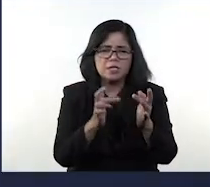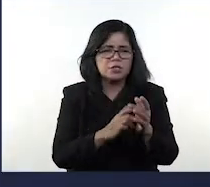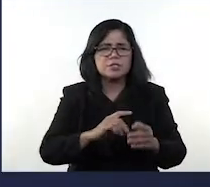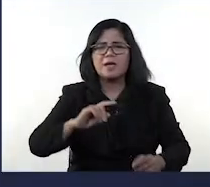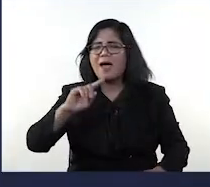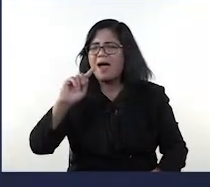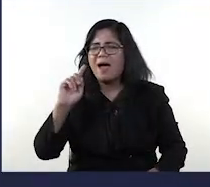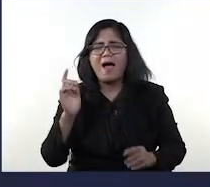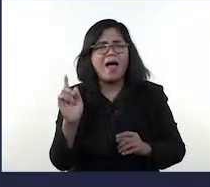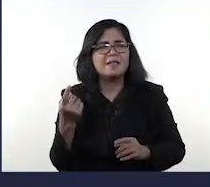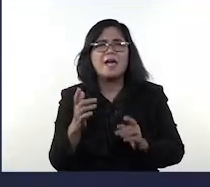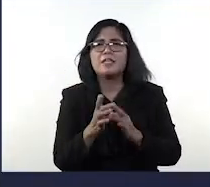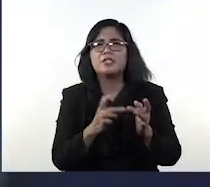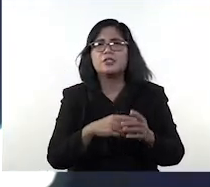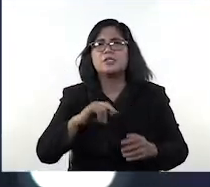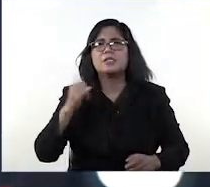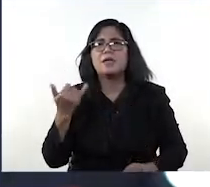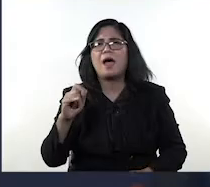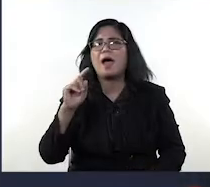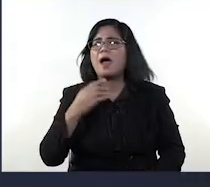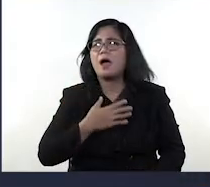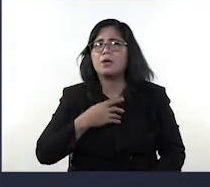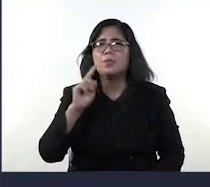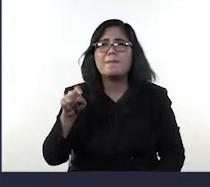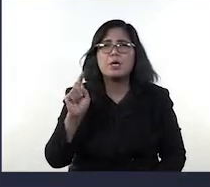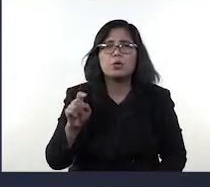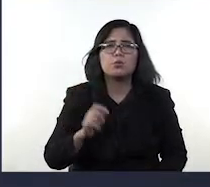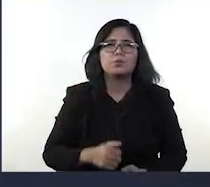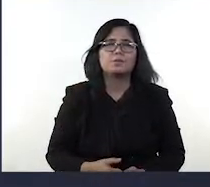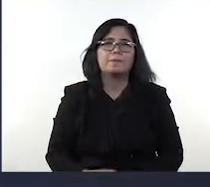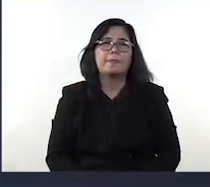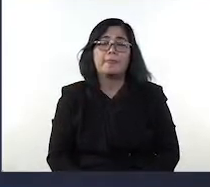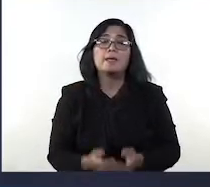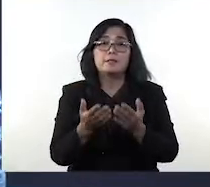Season lain di sekarang hub